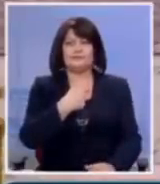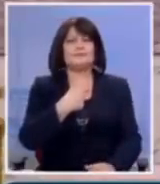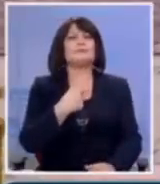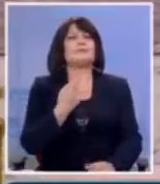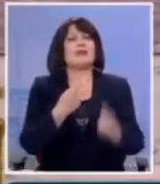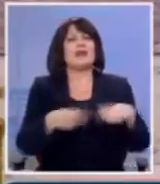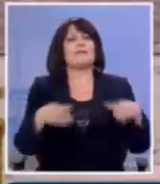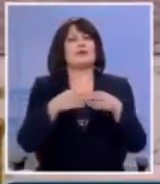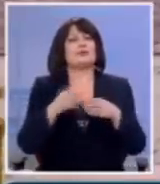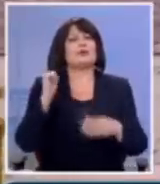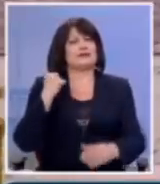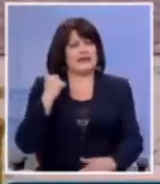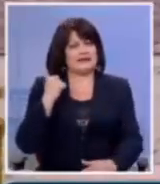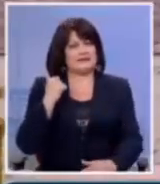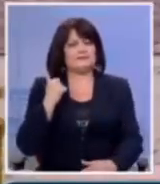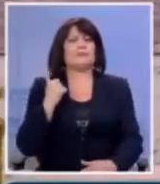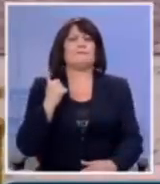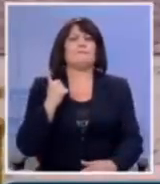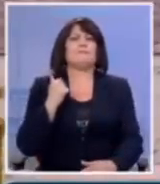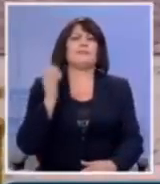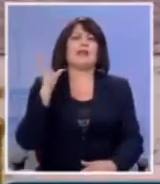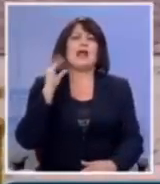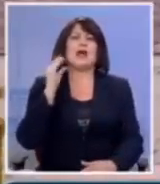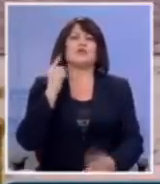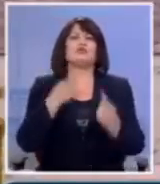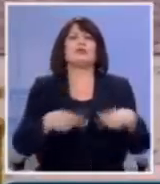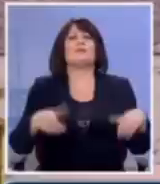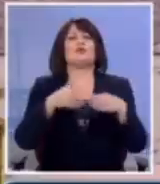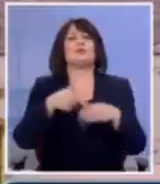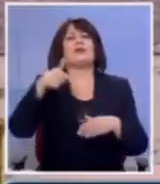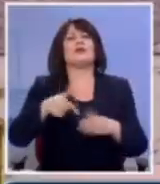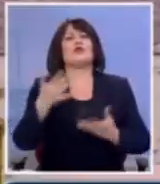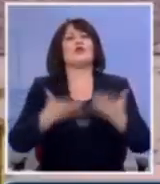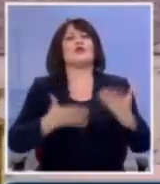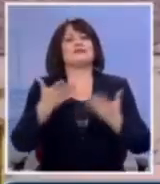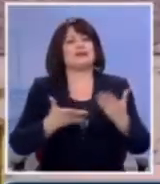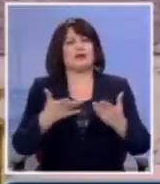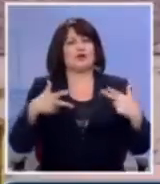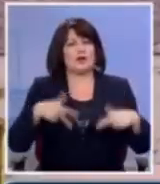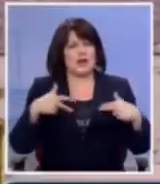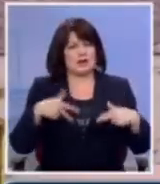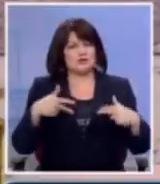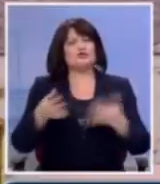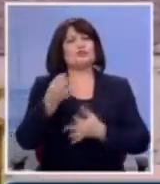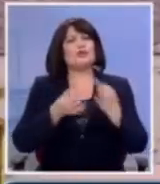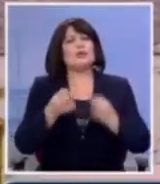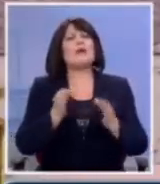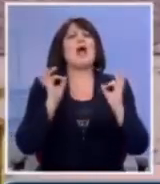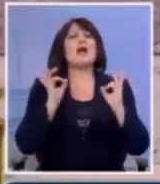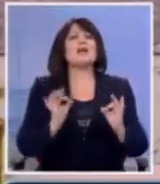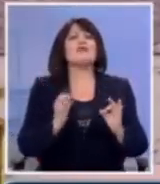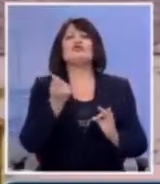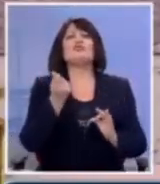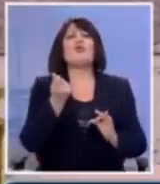οποία χτες άκουσε την επιτροπή του γενικού λογιστηρίου του κράτους που προσδιορίζει σε